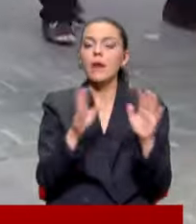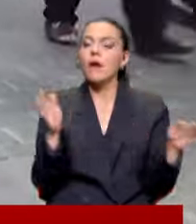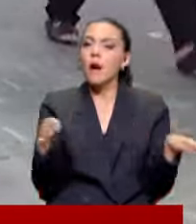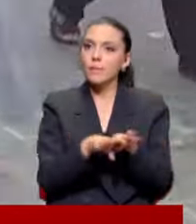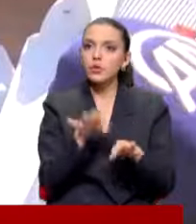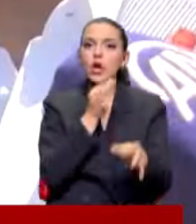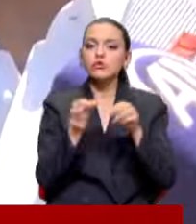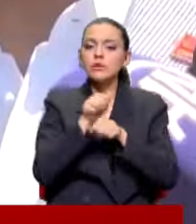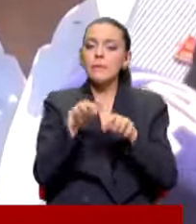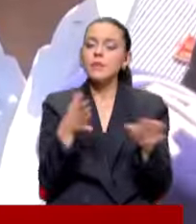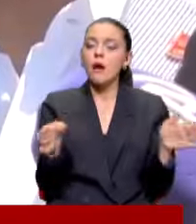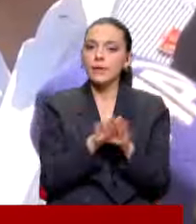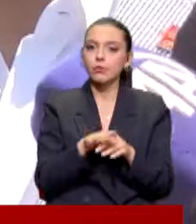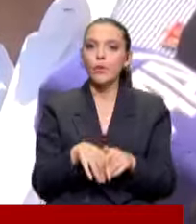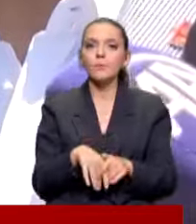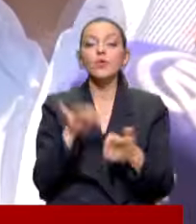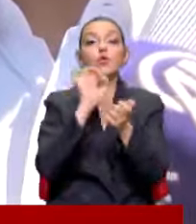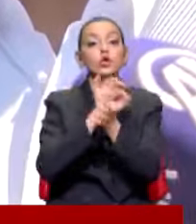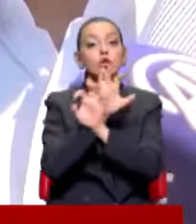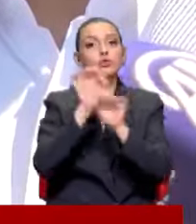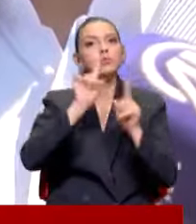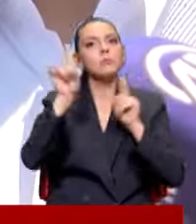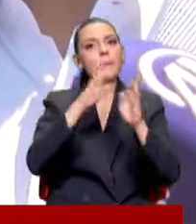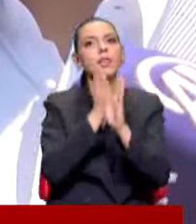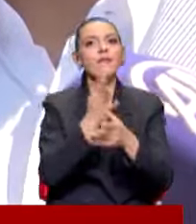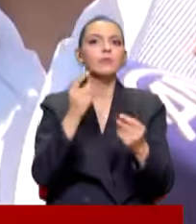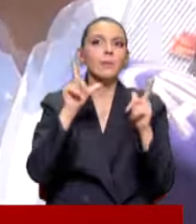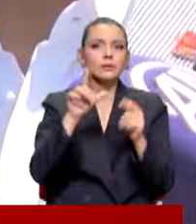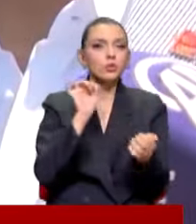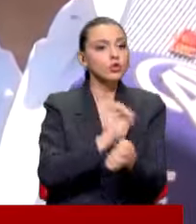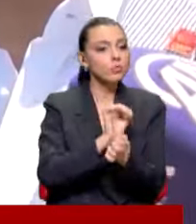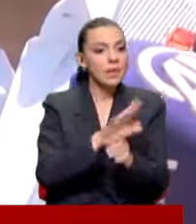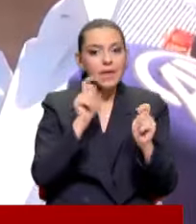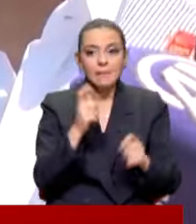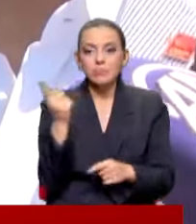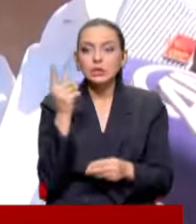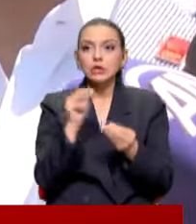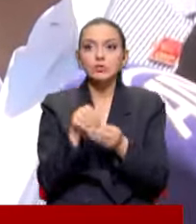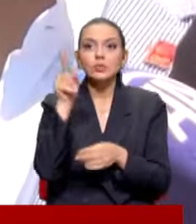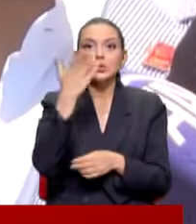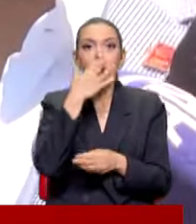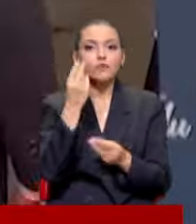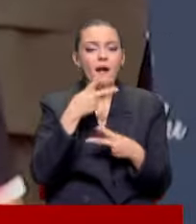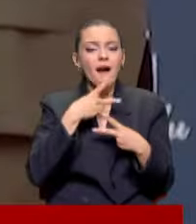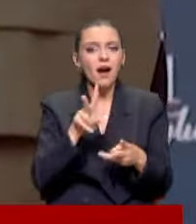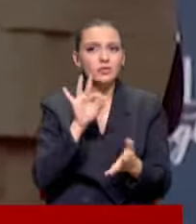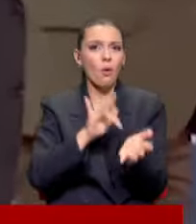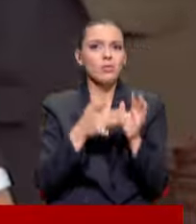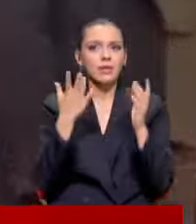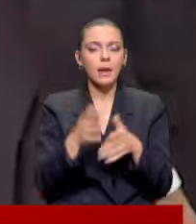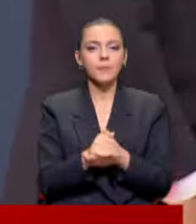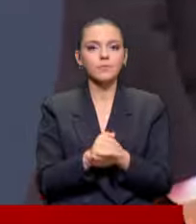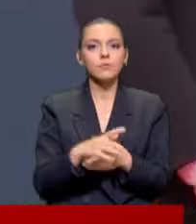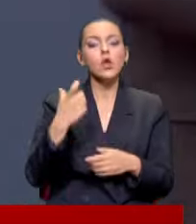sosyal medyayı kapatıyor. Tutuksuz yargılanması gerekir. Zaten tutuklamayı gerektirecek bir şeyle suçlanmıyor. Çok açık ortada. Özel,